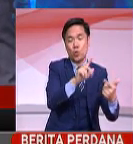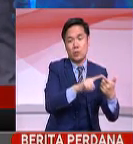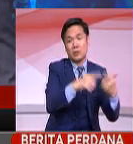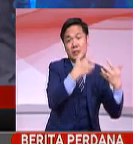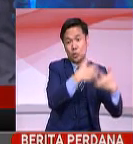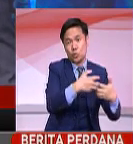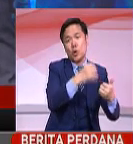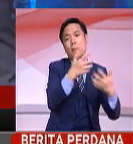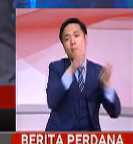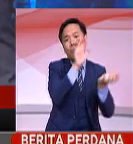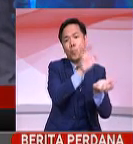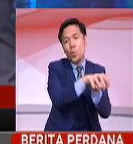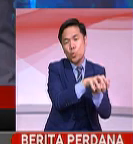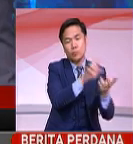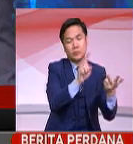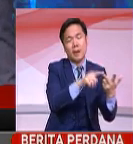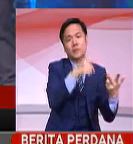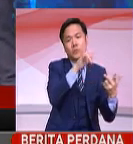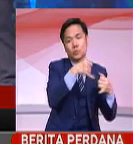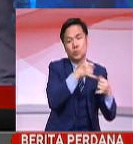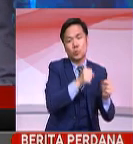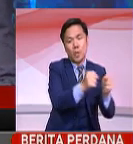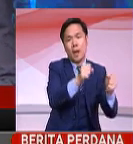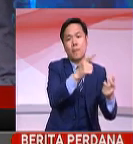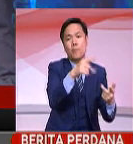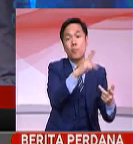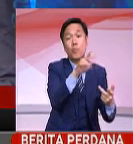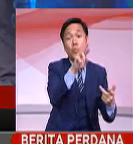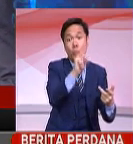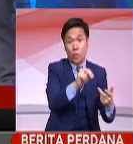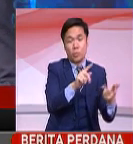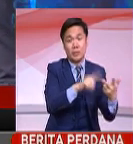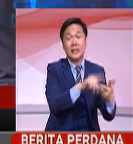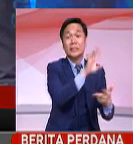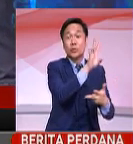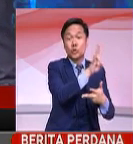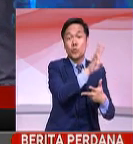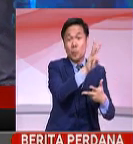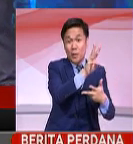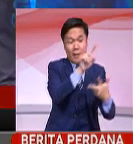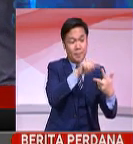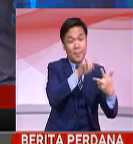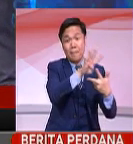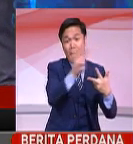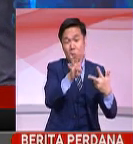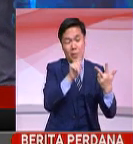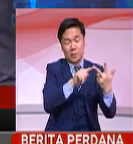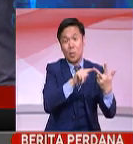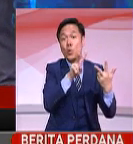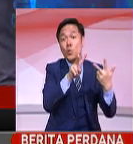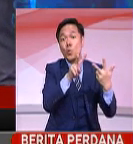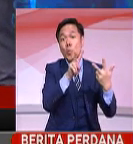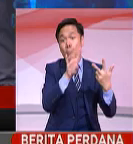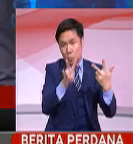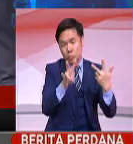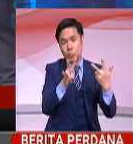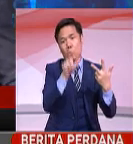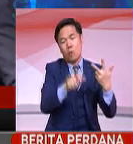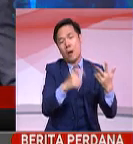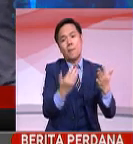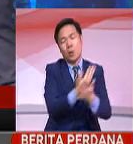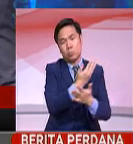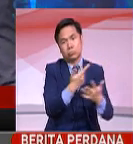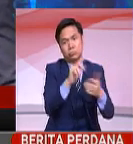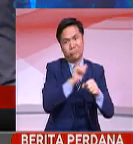industri Puchong dan kluster Sungai Purun. Masing-masing mencatatkan sebanyak 76 kes, 44 dan 27 kes